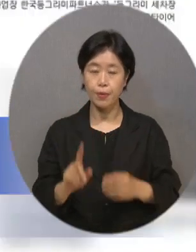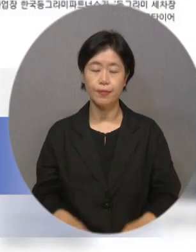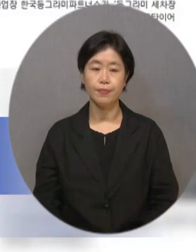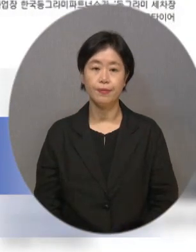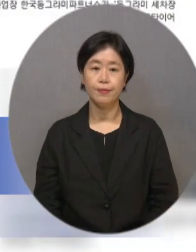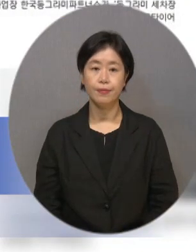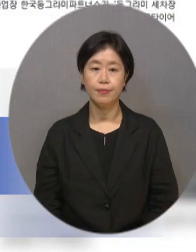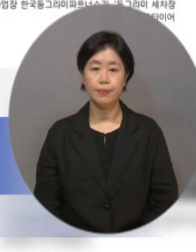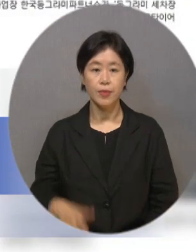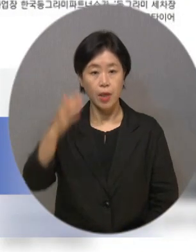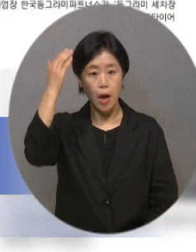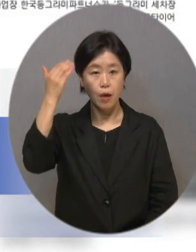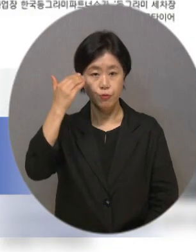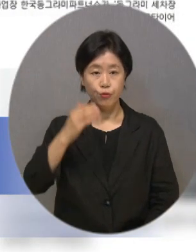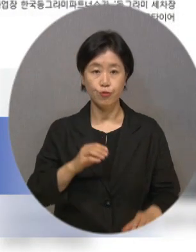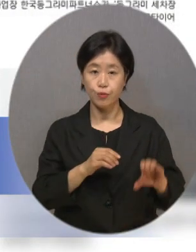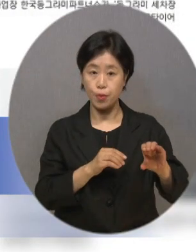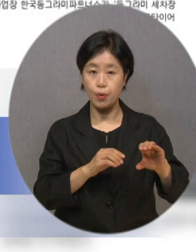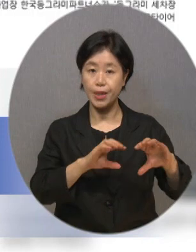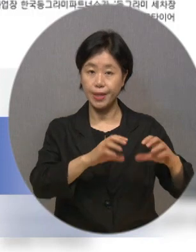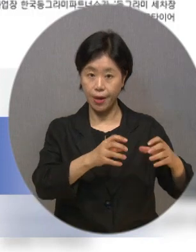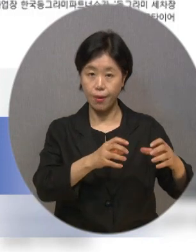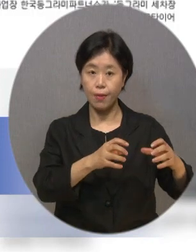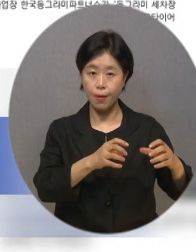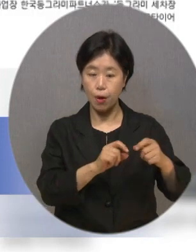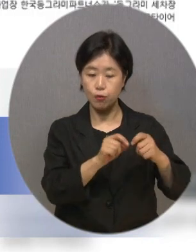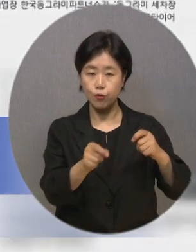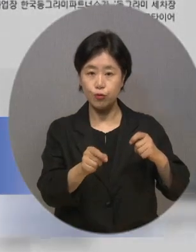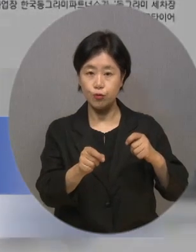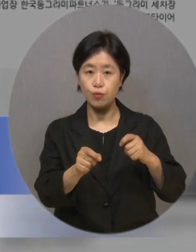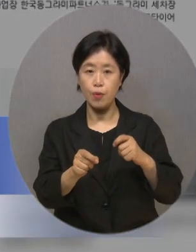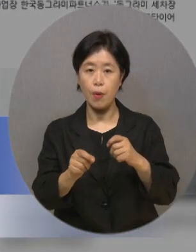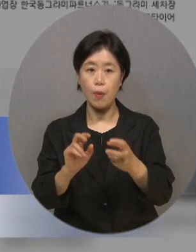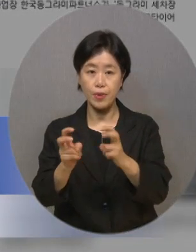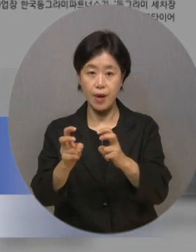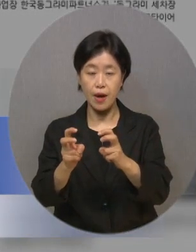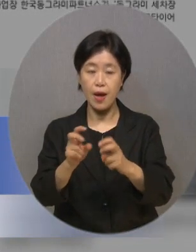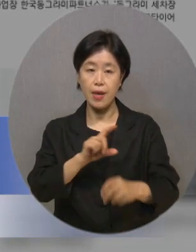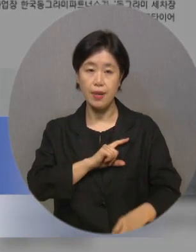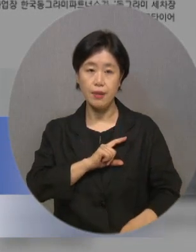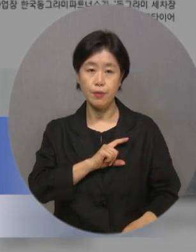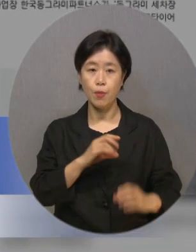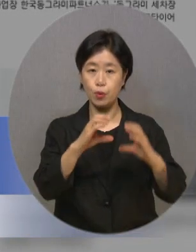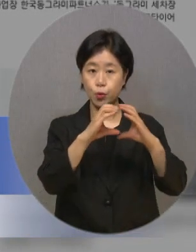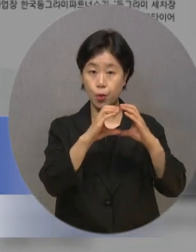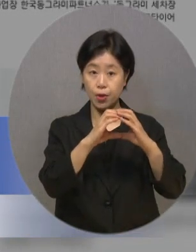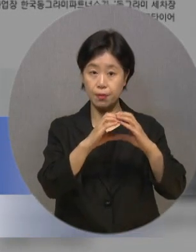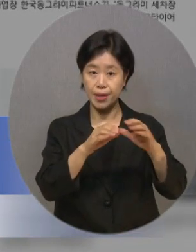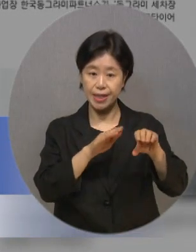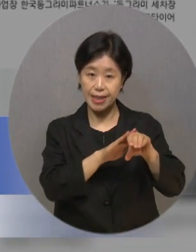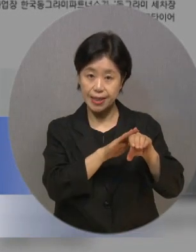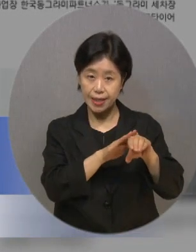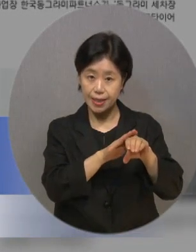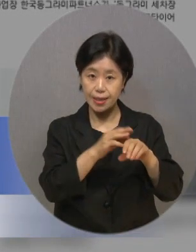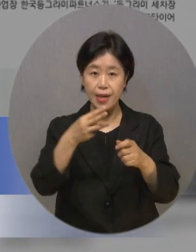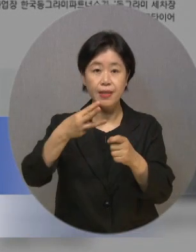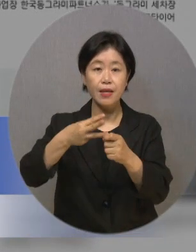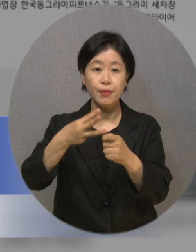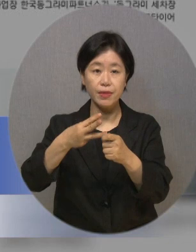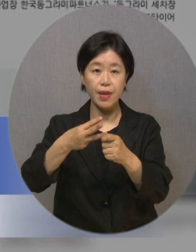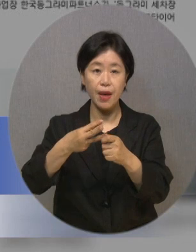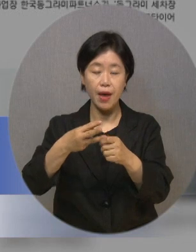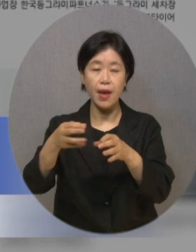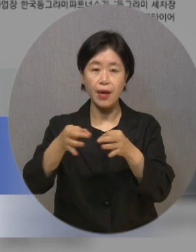기사입니다 한국타이어가 자회사용 장애인 표준사업장인 동그라미 세차장 3호점을이 대전 유성구의